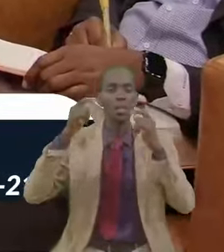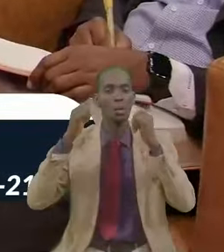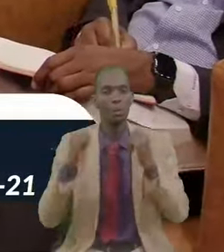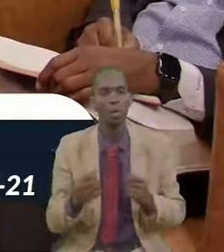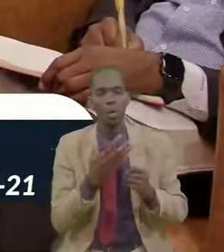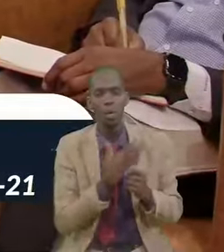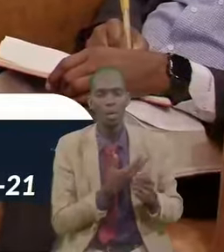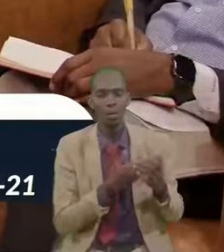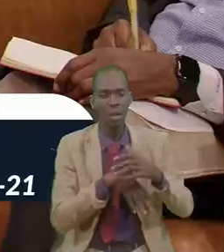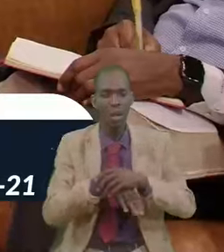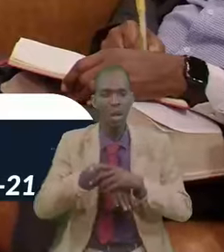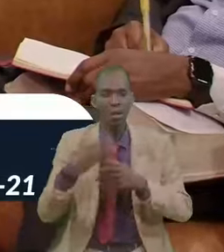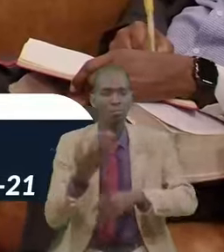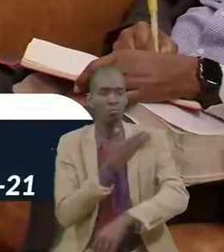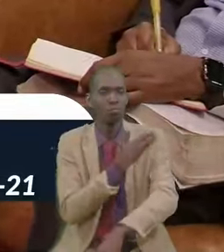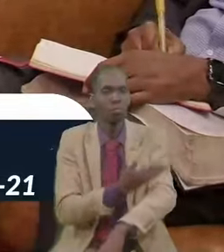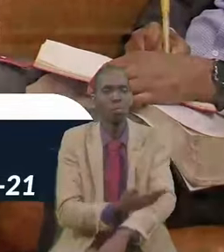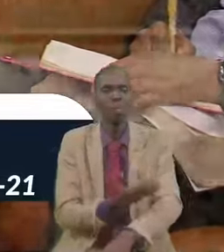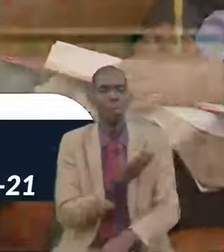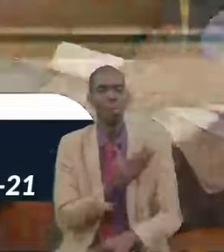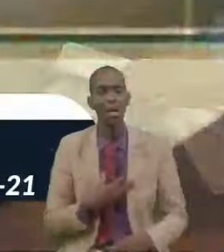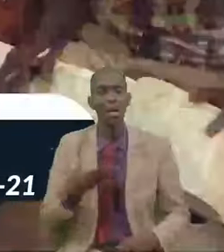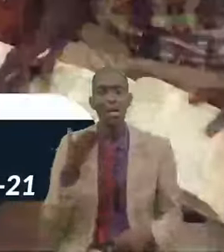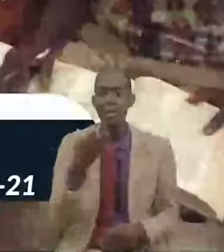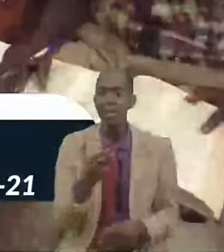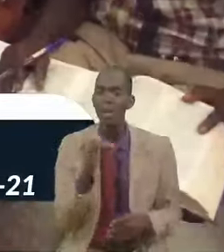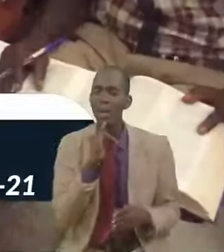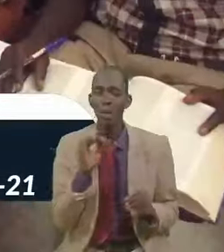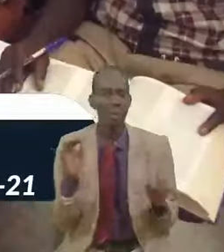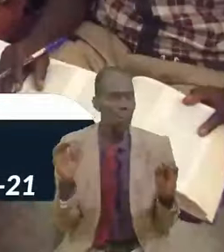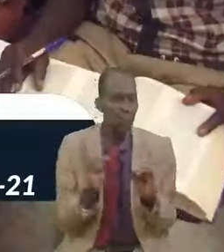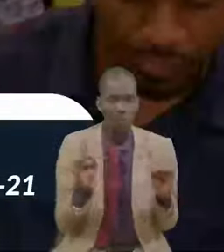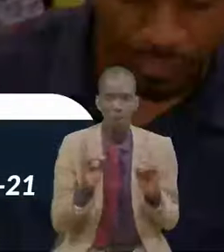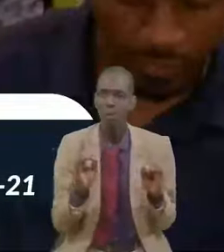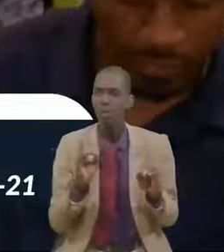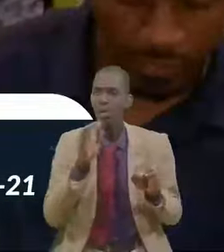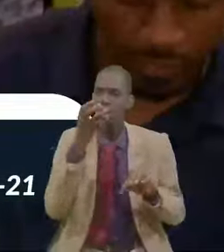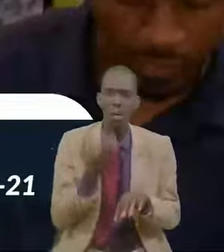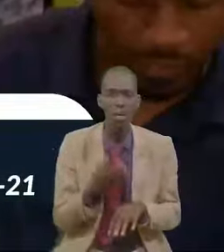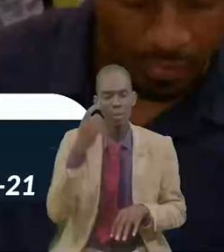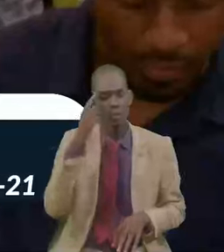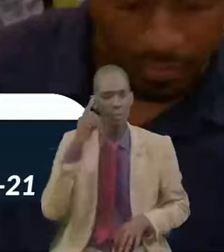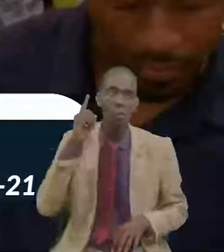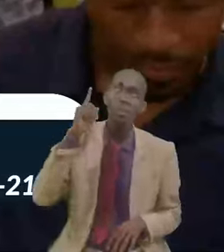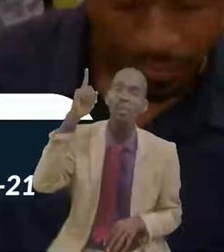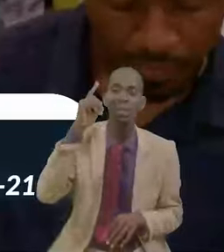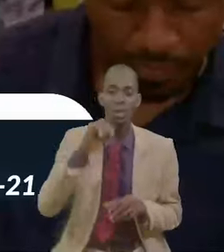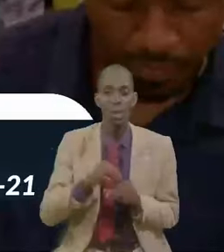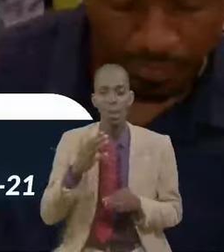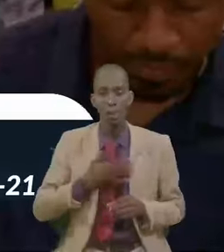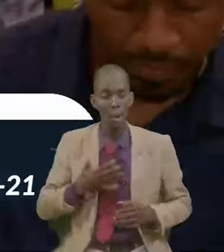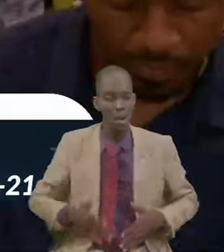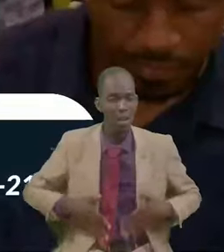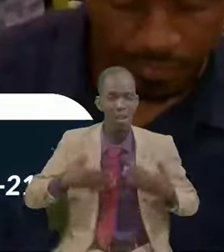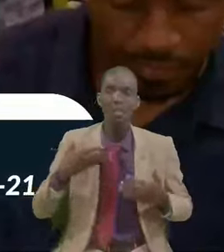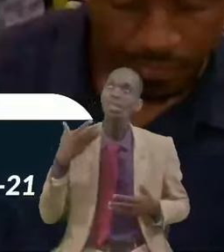ton bras étendu. Rien n'est étonnant de ta part. Dans ma vie, il n'y a